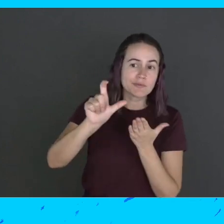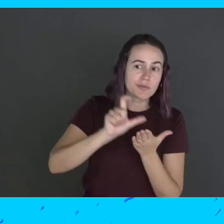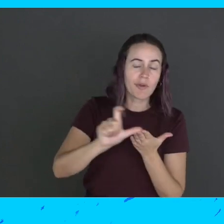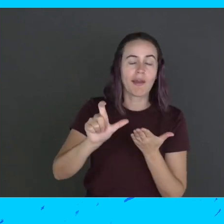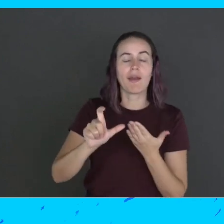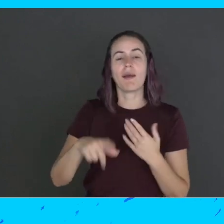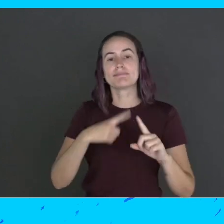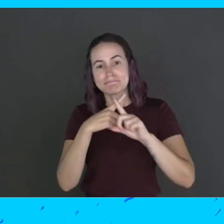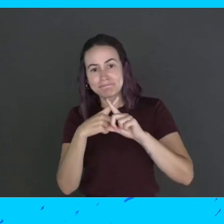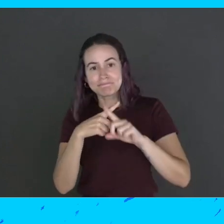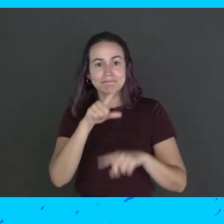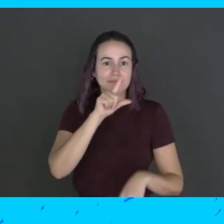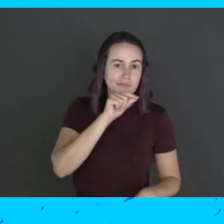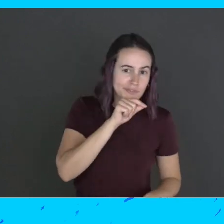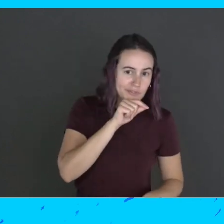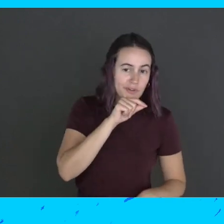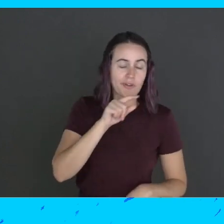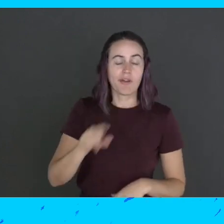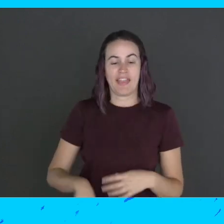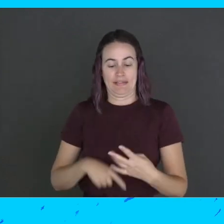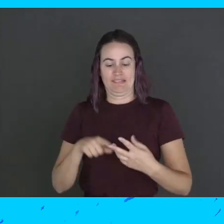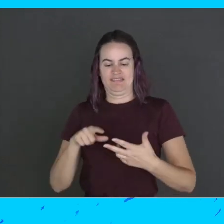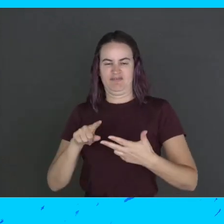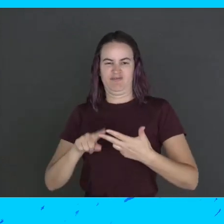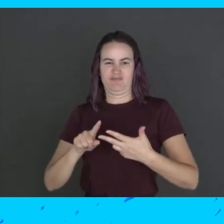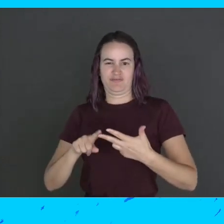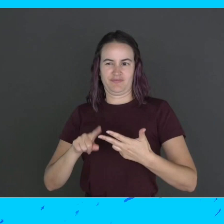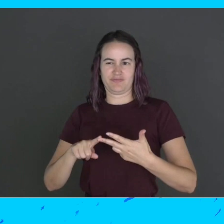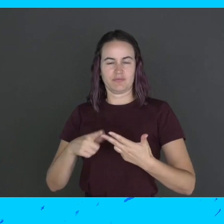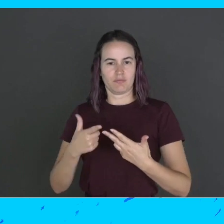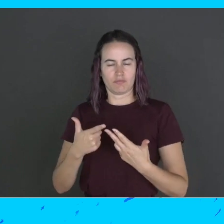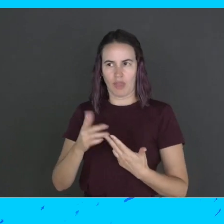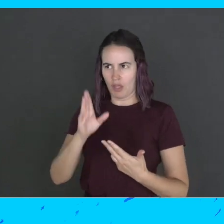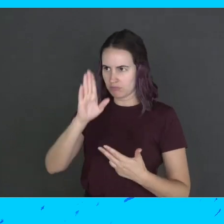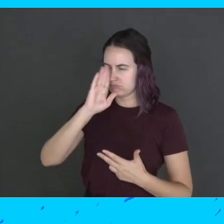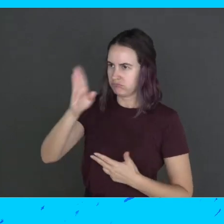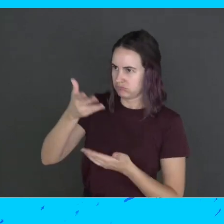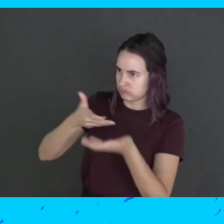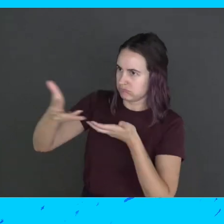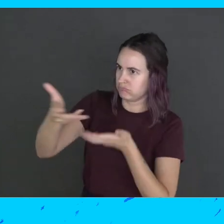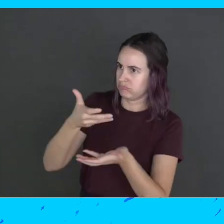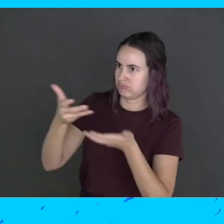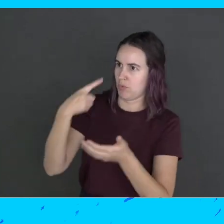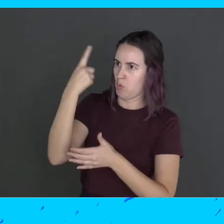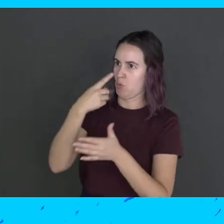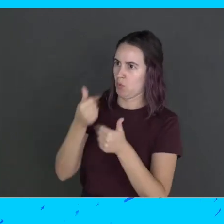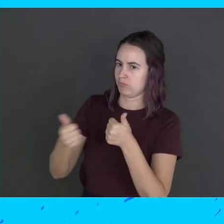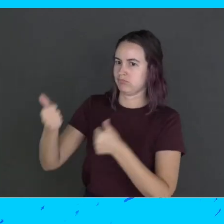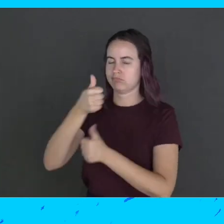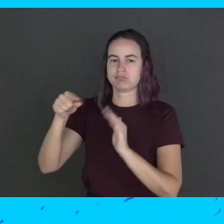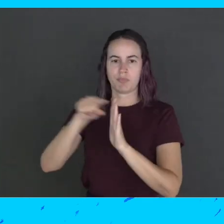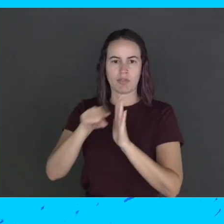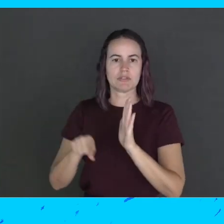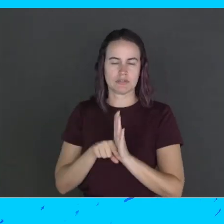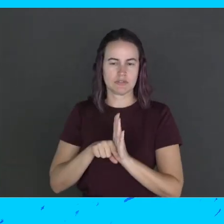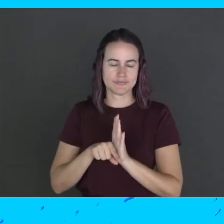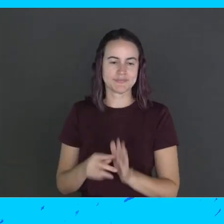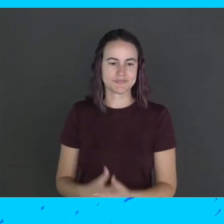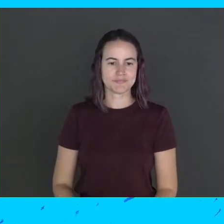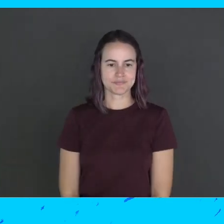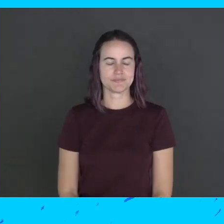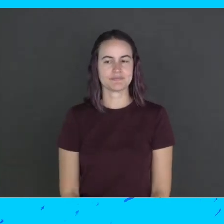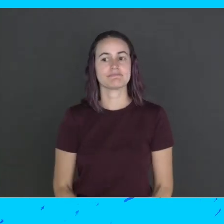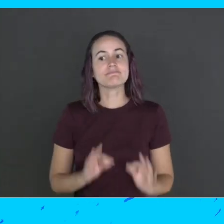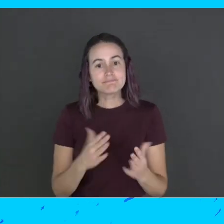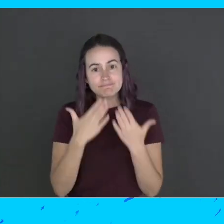Et nous voyons aussi la participation des législateurs.